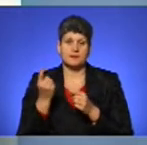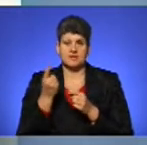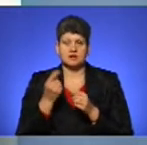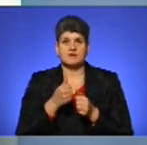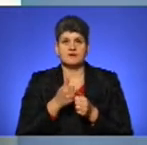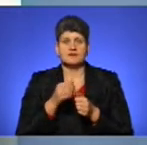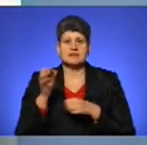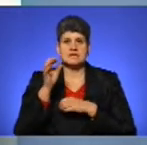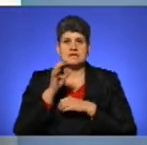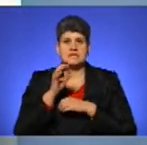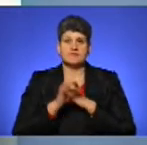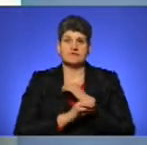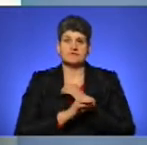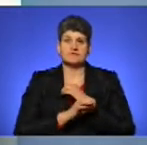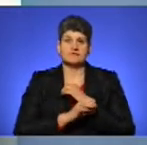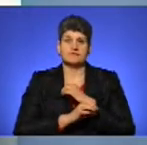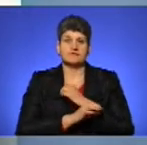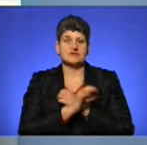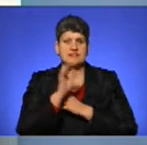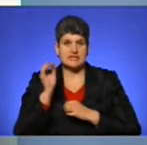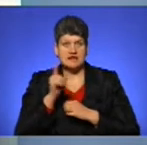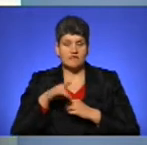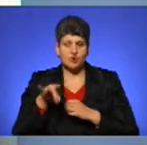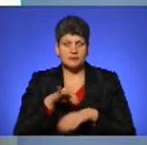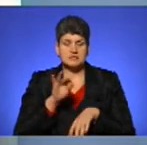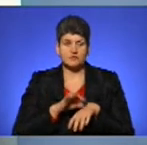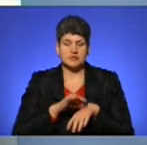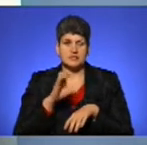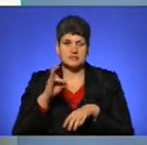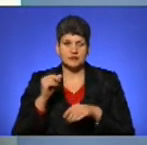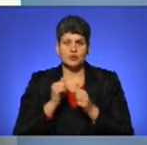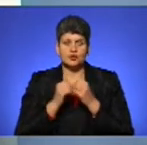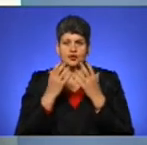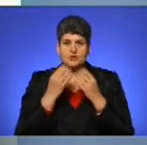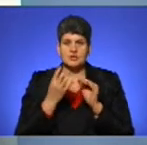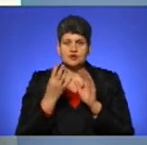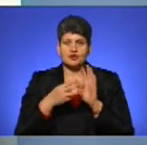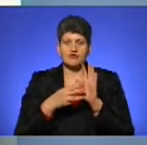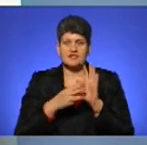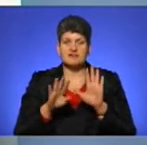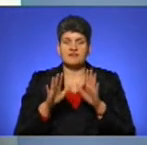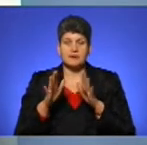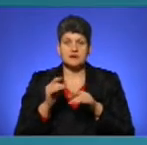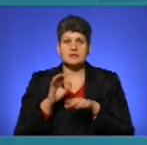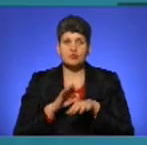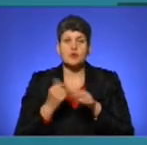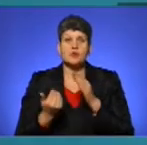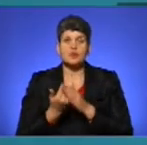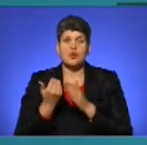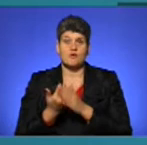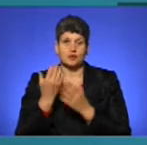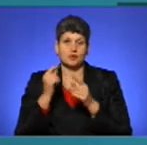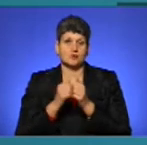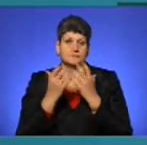Європі із захворюванням на ВІЛ-СНІД. Щодня в країні реєструється 48 нових випадків захворювання ВІЛ-інфекцією.